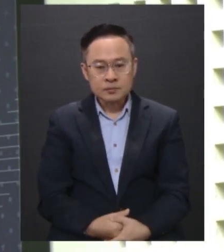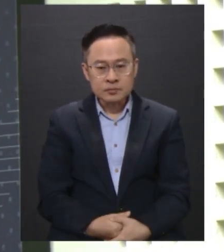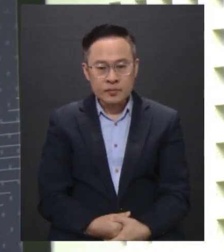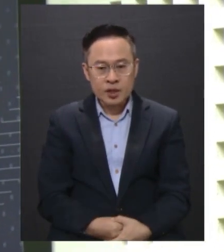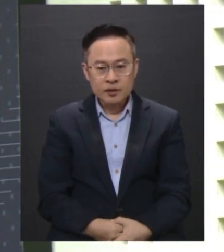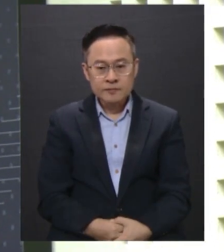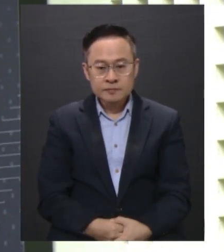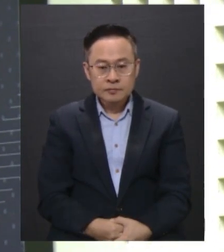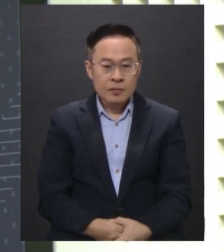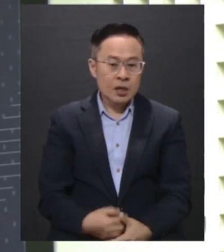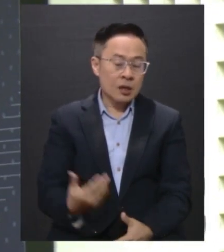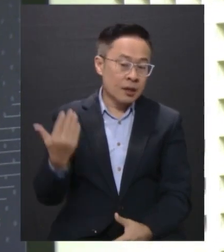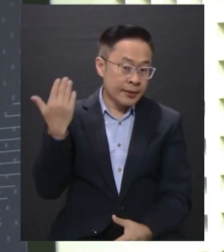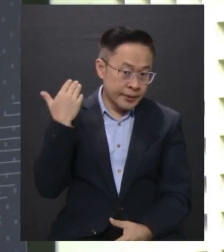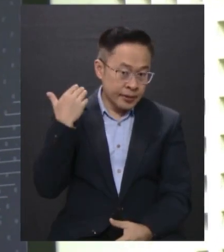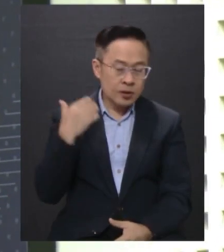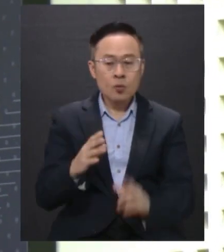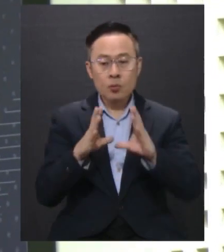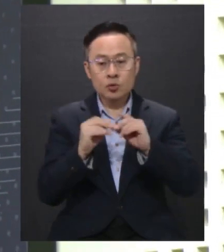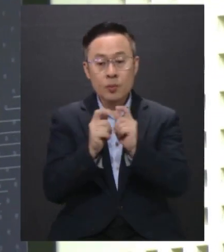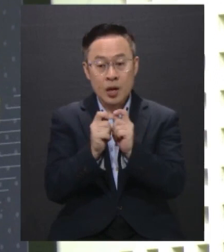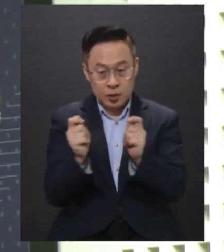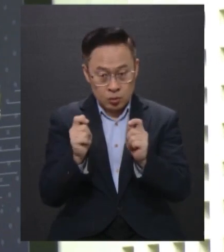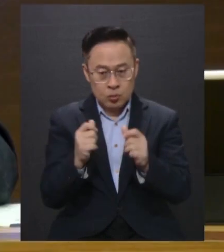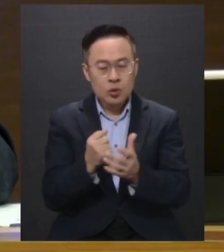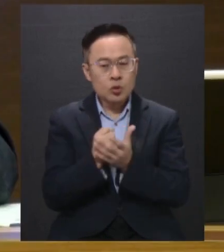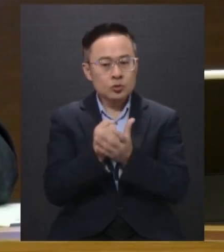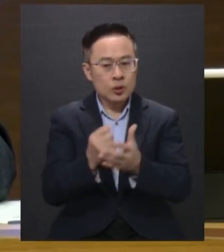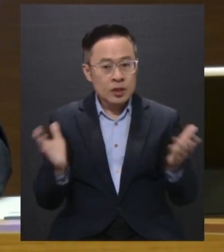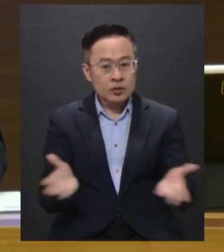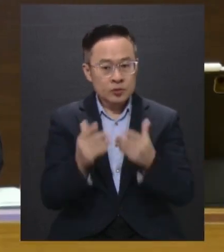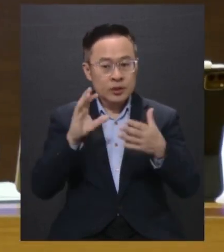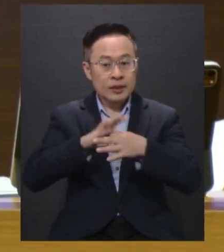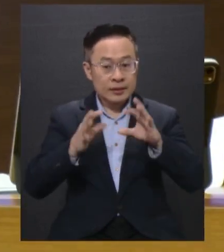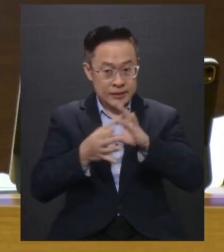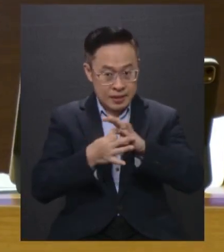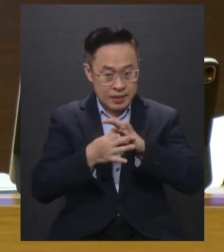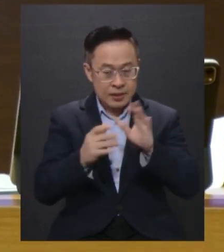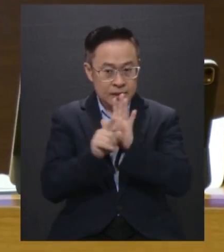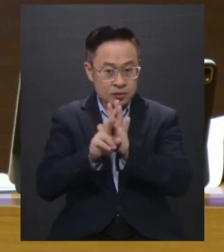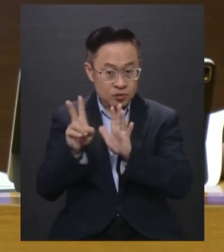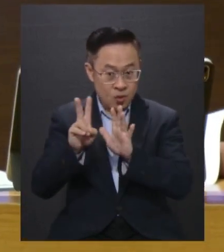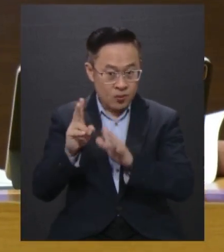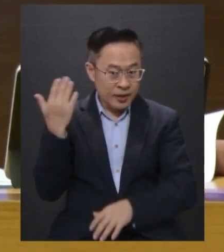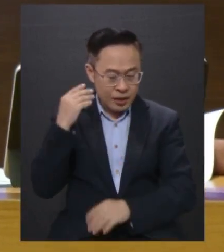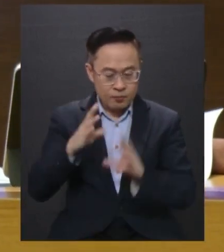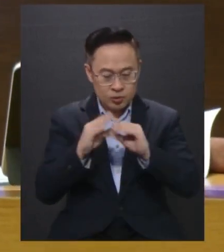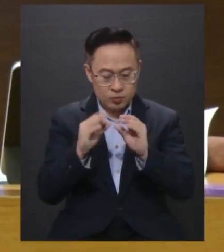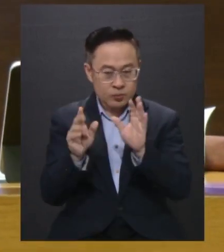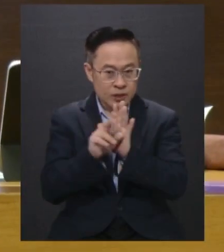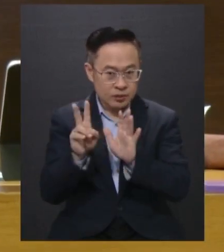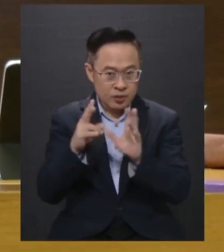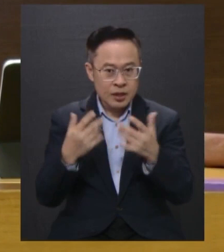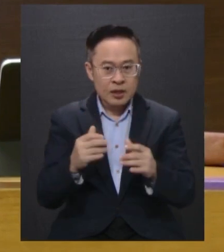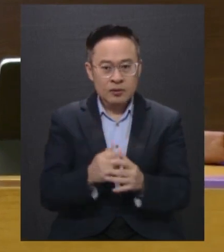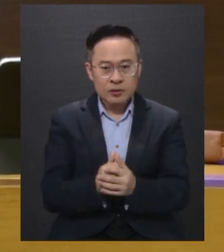สืบเนื่องจากการประชุมคณะอนุกรรมการการขับเคลื่อนอุตสาหกรรมด้านกีฬาครั้งที่2ประจำปี2567